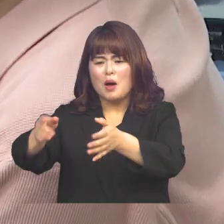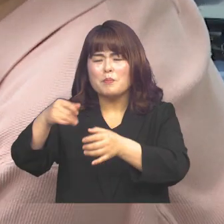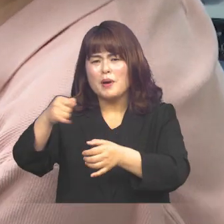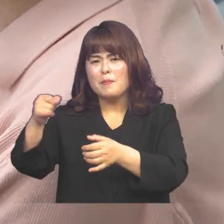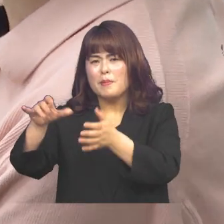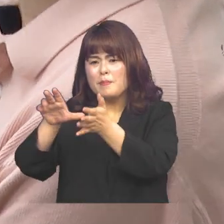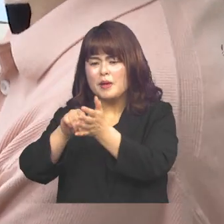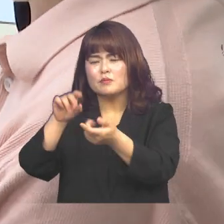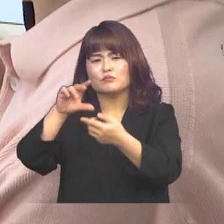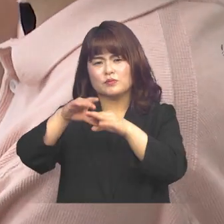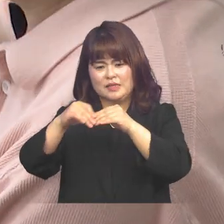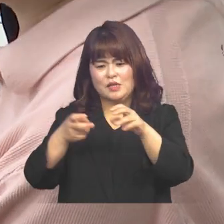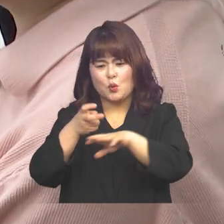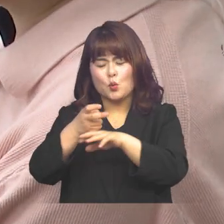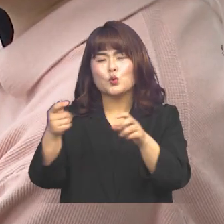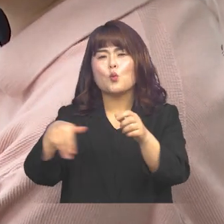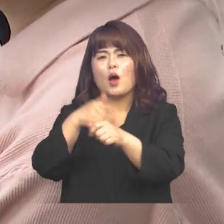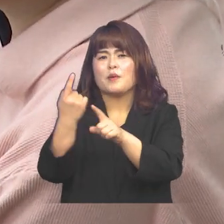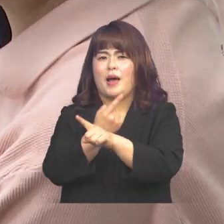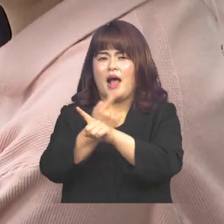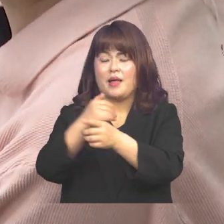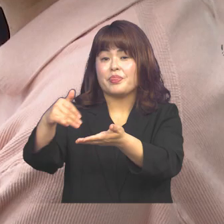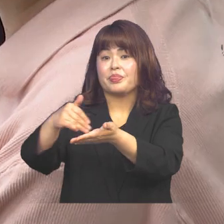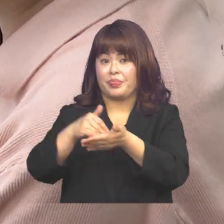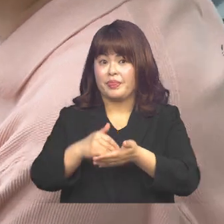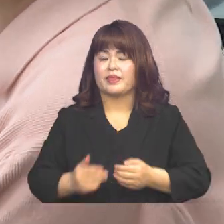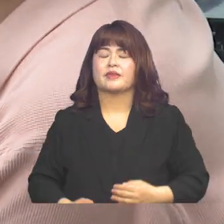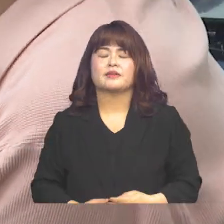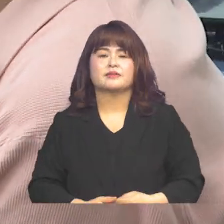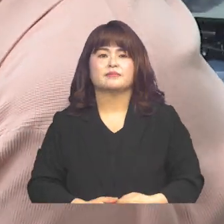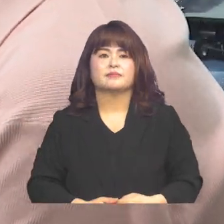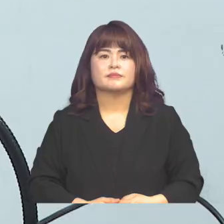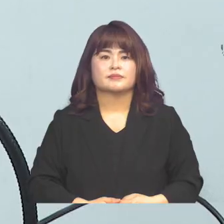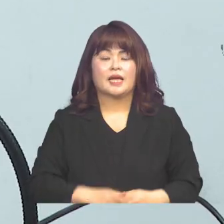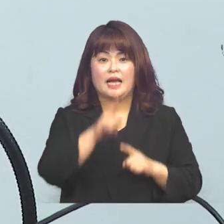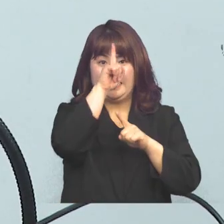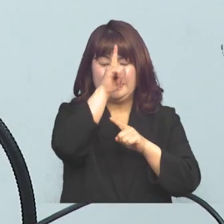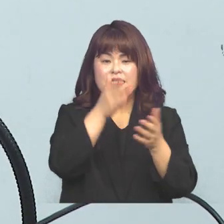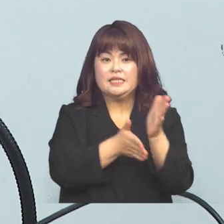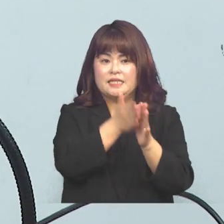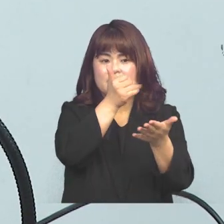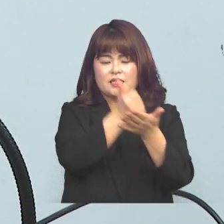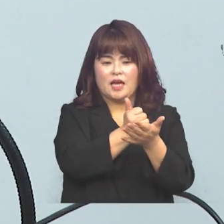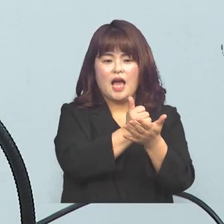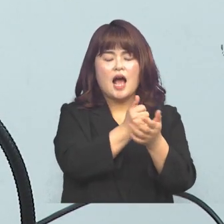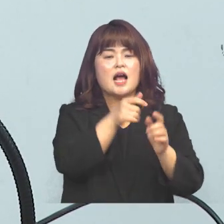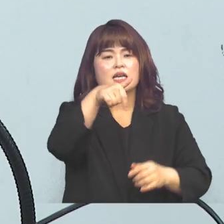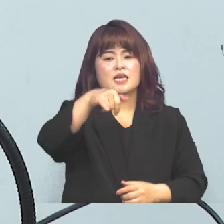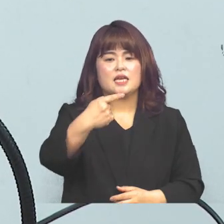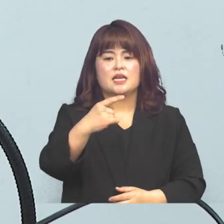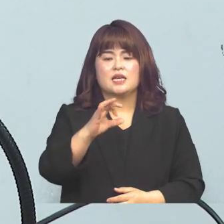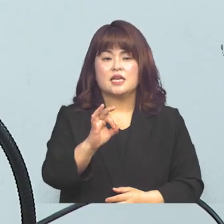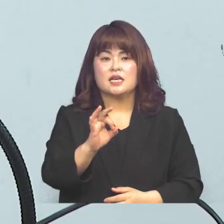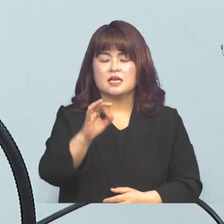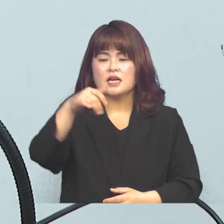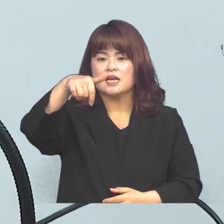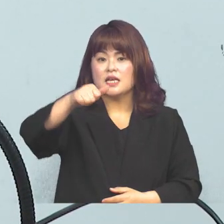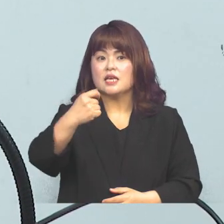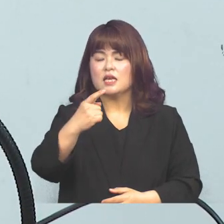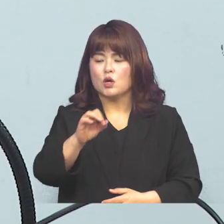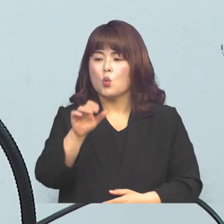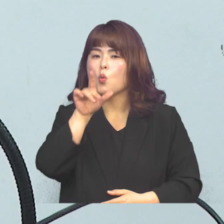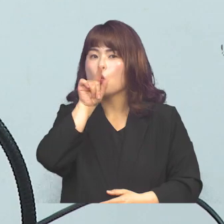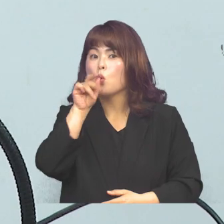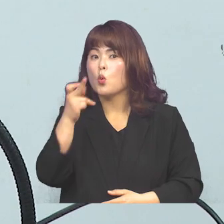파손도로 복구 등 도로와 교통 환경을 개선해달라는 의견이 많았습니다. 이 시장은 기흥, 오산, 분당선 연장